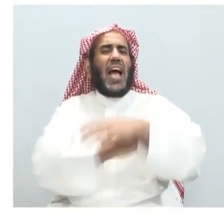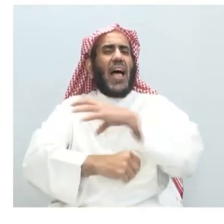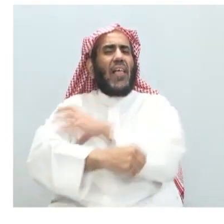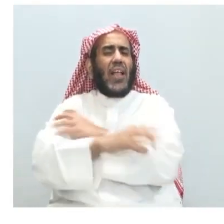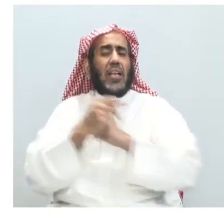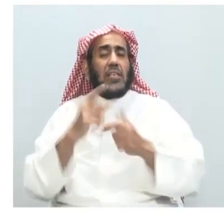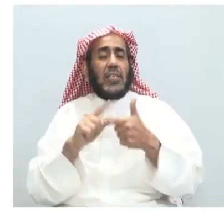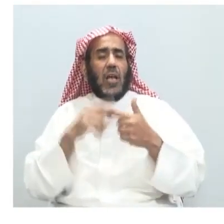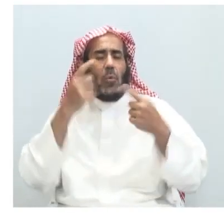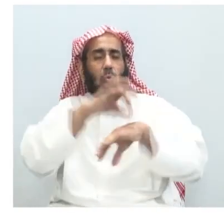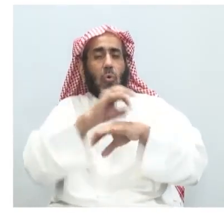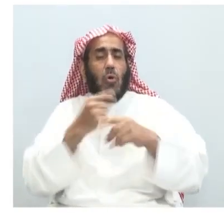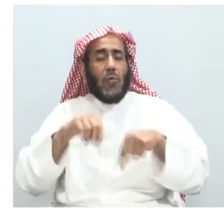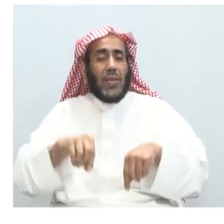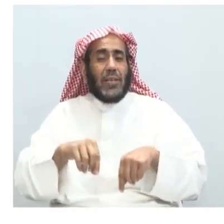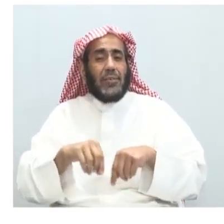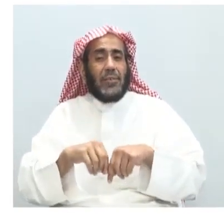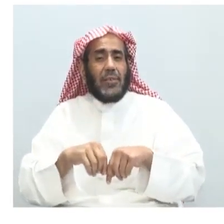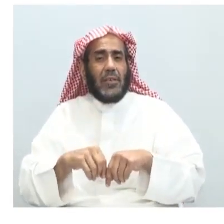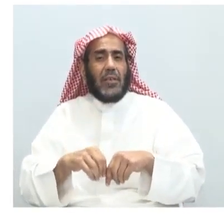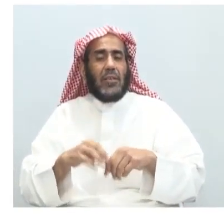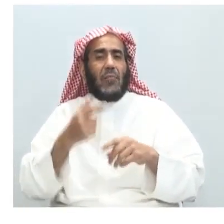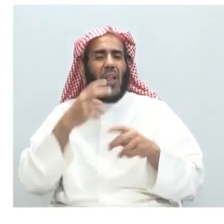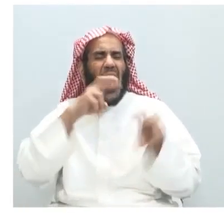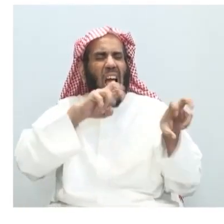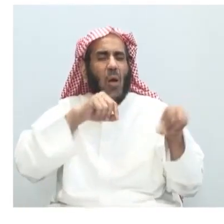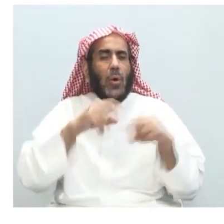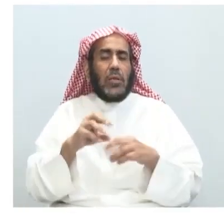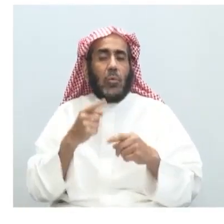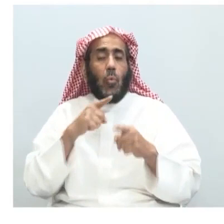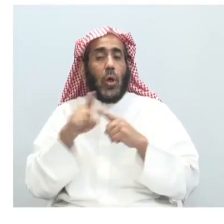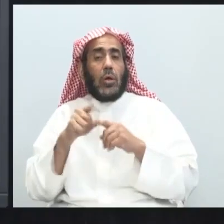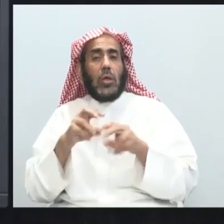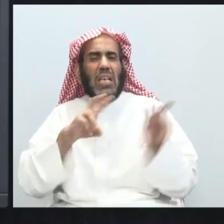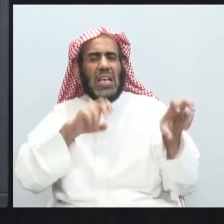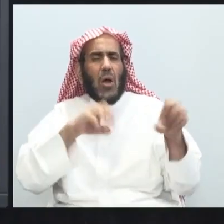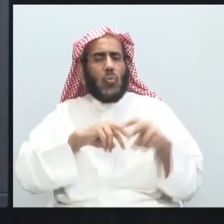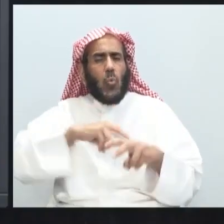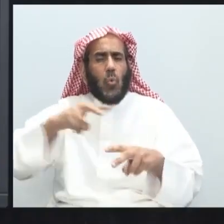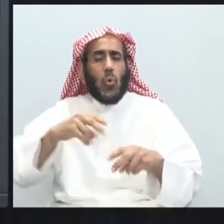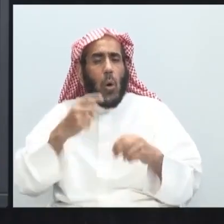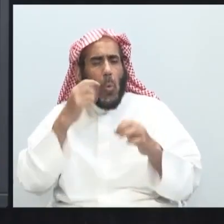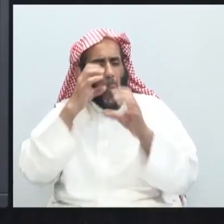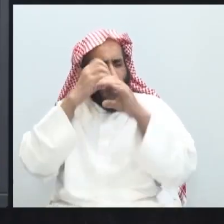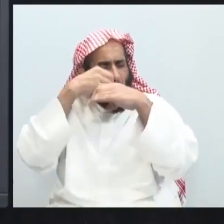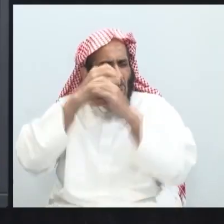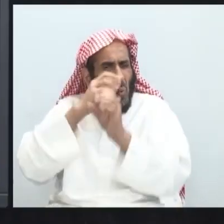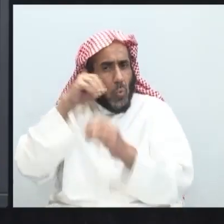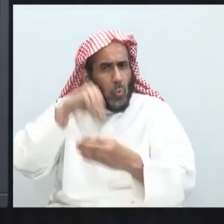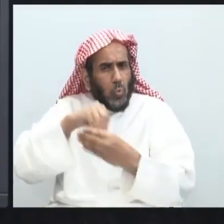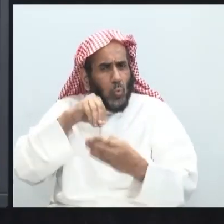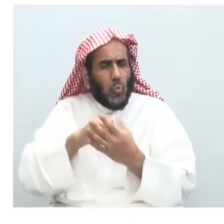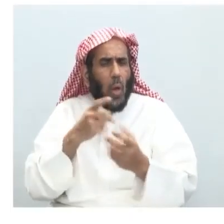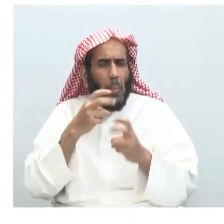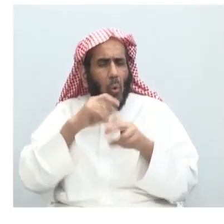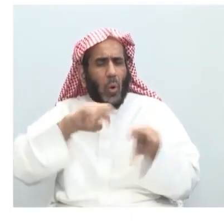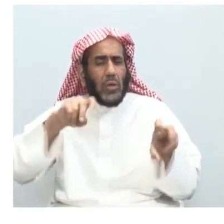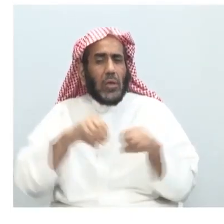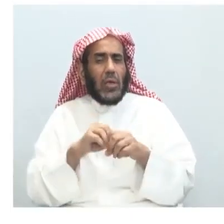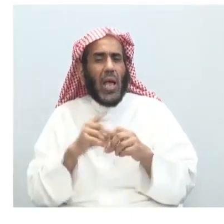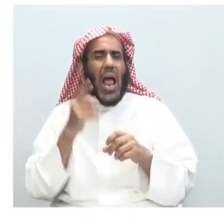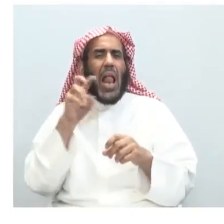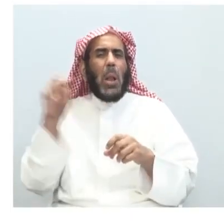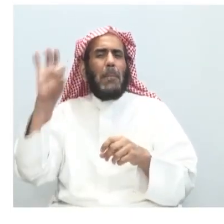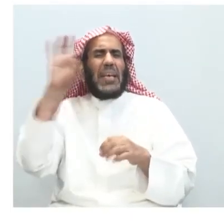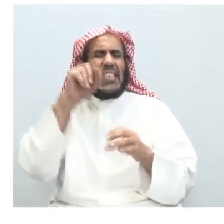ورقم ثلاثه ايضا يوجد في الحيوانات كذلك هناك حيوانات اخرى مجهريه يوجد فيها ومخلوقات اخرى هي